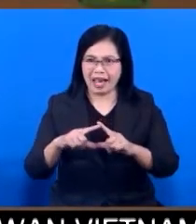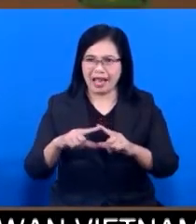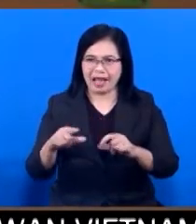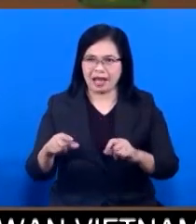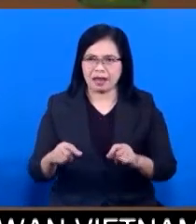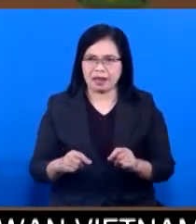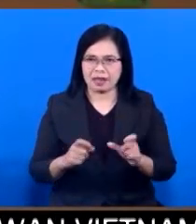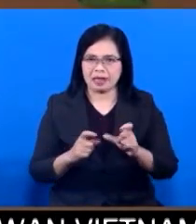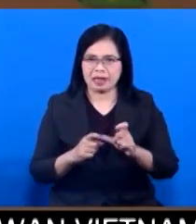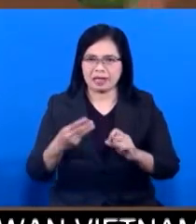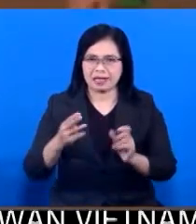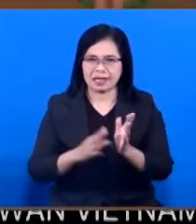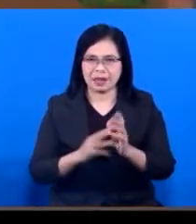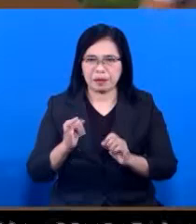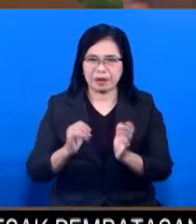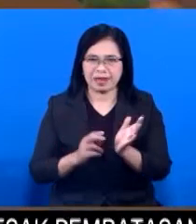Seminyak gitu.